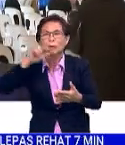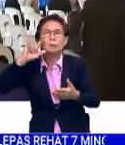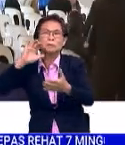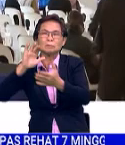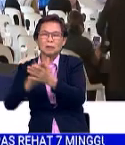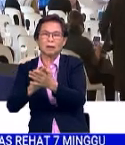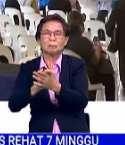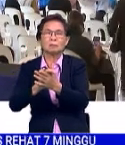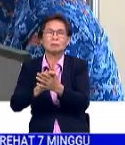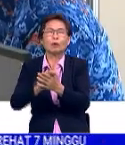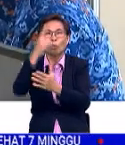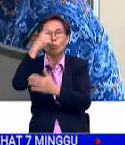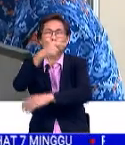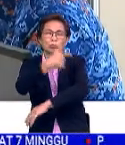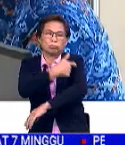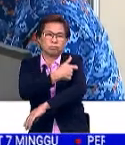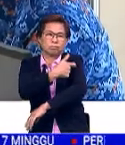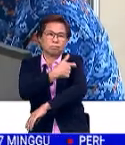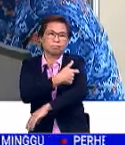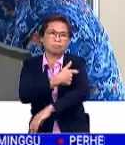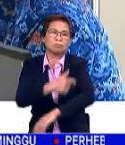untuk mendapatkan vaksin.